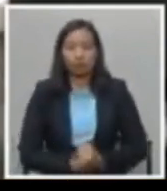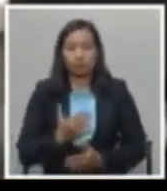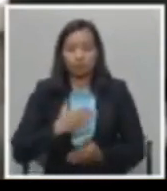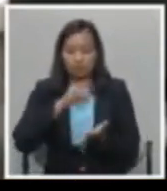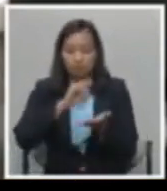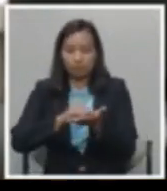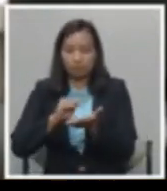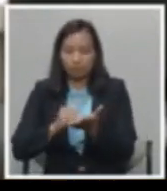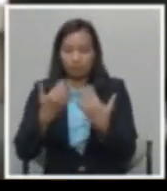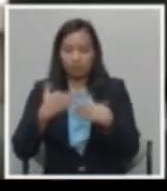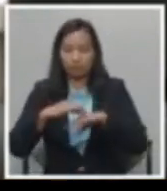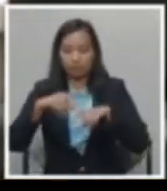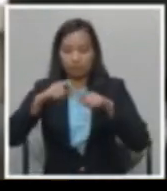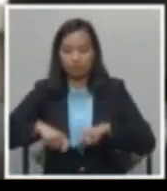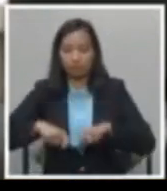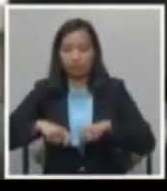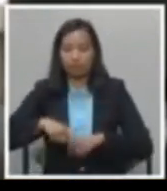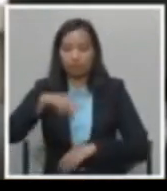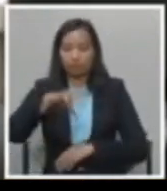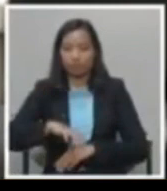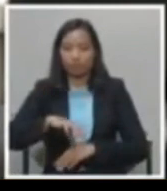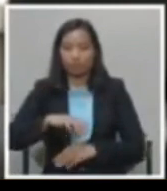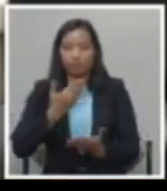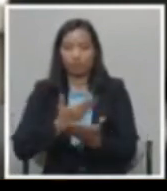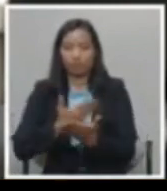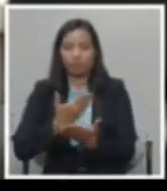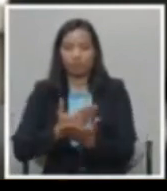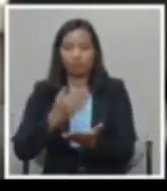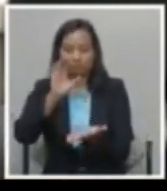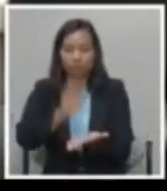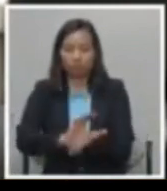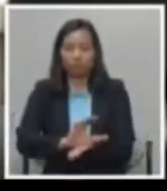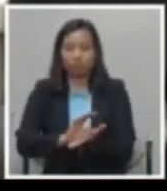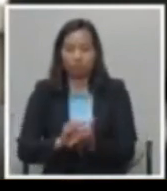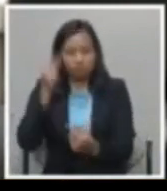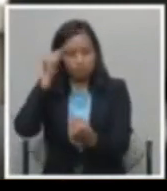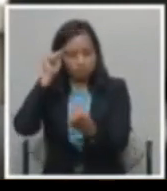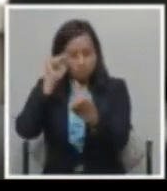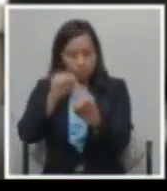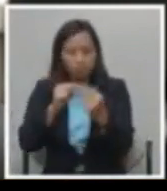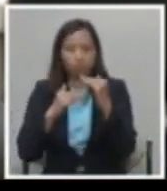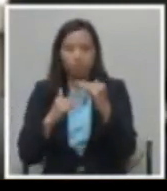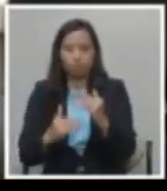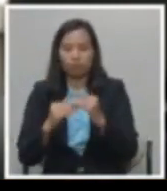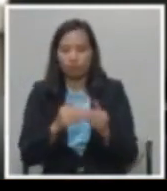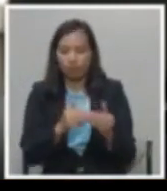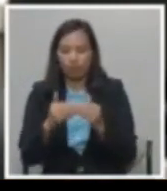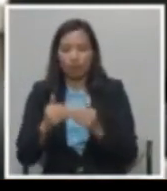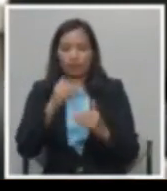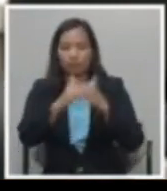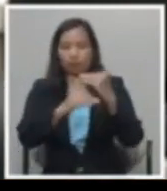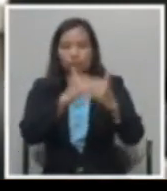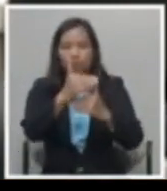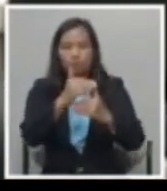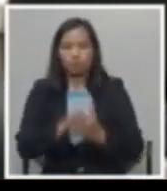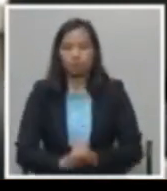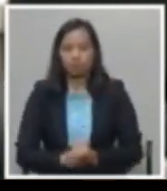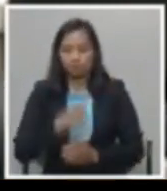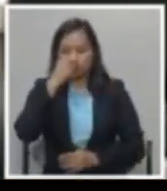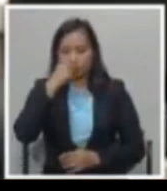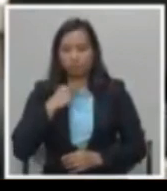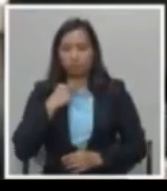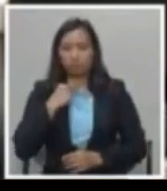วมลงนามกับทางสำนักงบประมาณกำหนดเป้าหมายเพื่อที่จะนำพาประเทศของเราไปสู่เป็นประเทศ